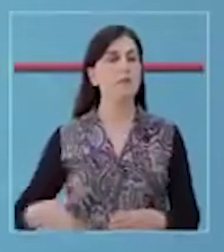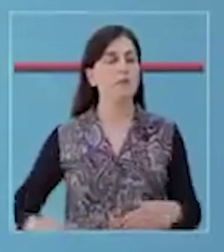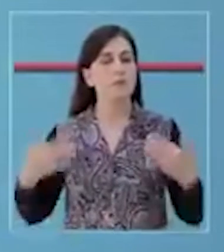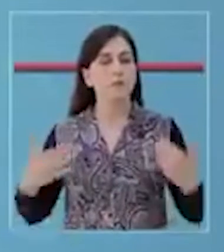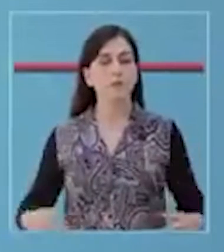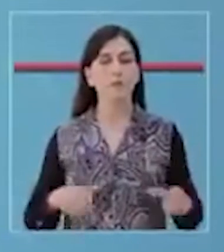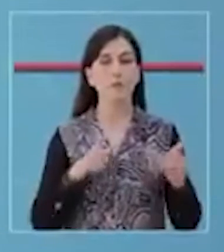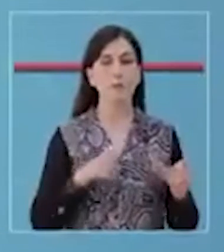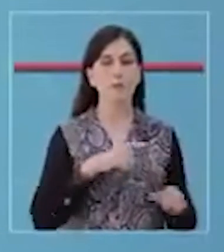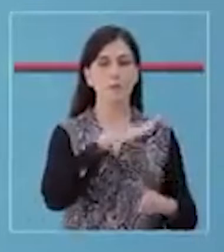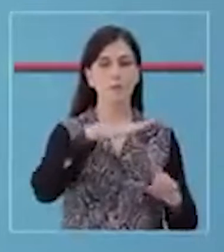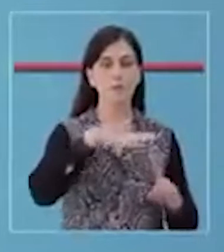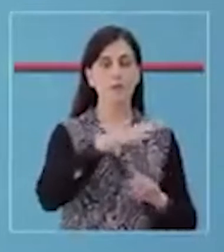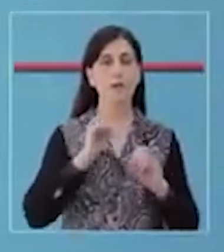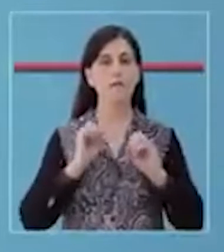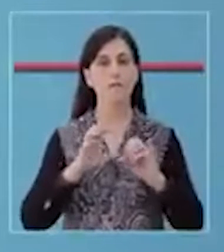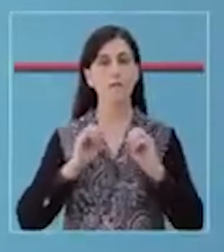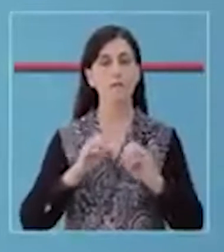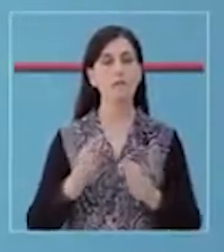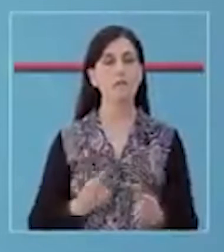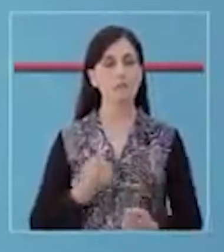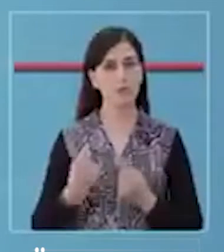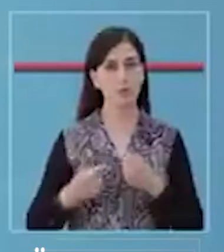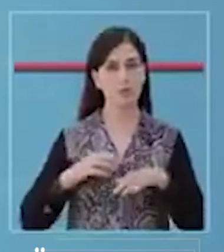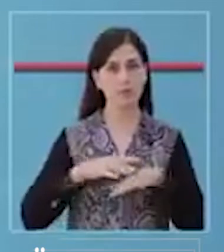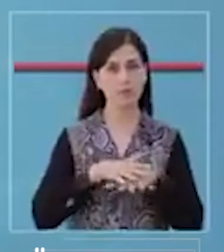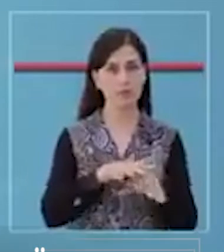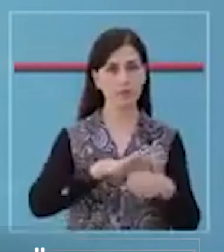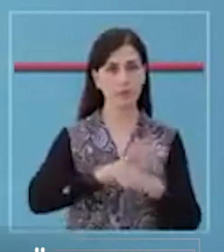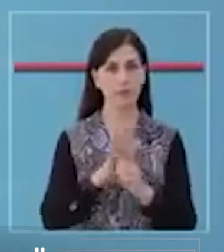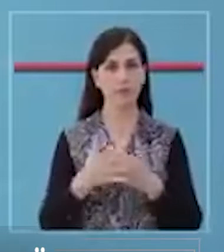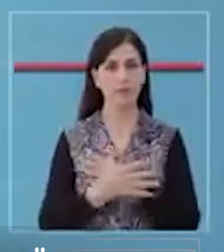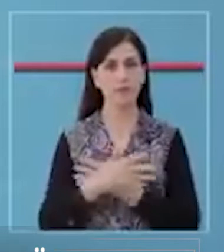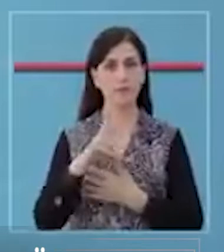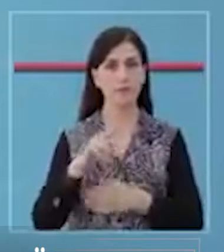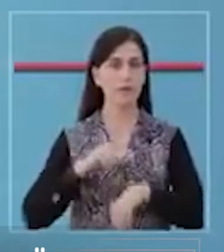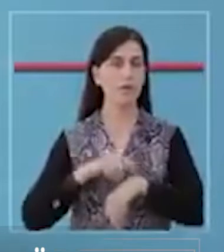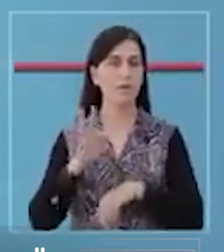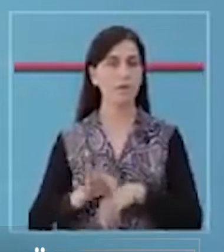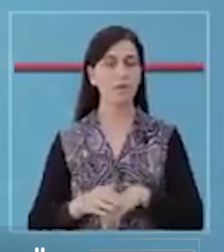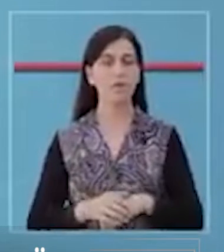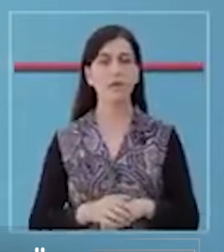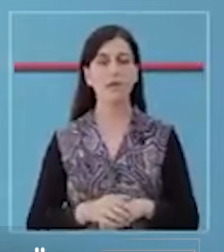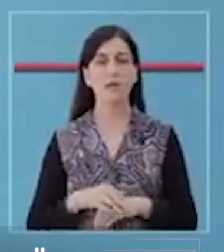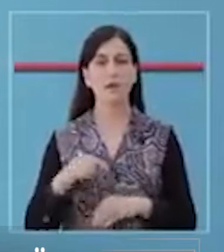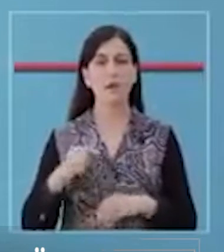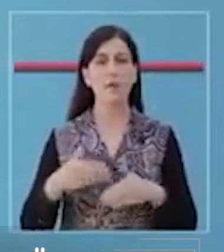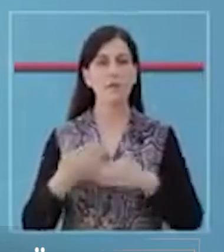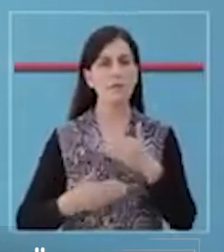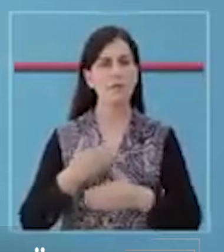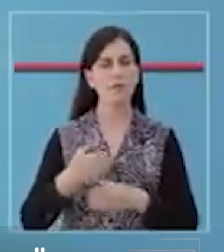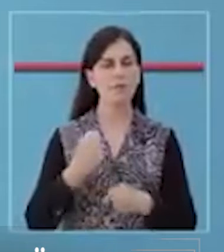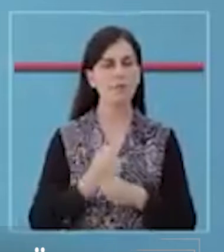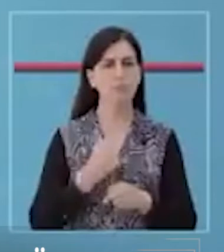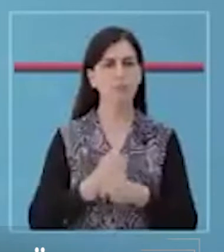Ministria e Shëndetësisë dhe Mbrojtjes Sociale ju informon për situatën epidemiologjike të COVID-19 në Shqipëri në 24 orët të fundit.